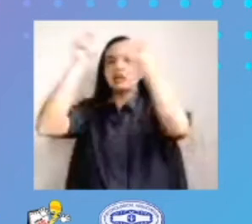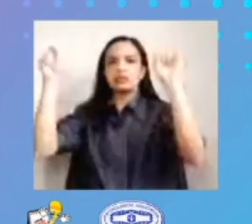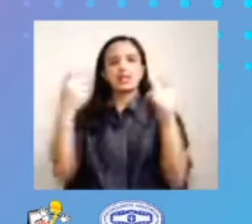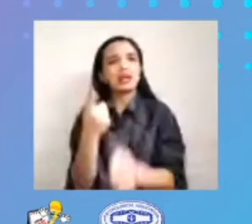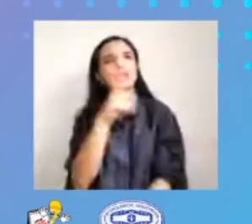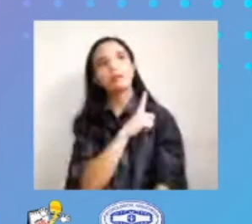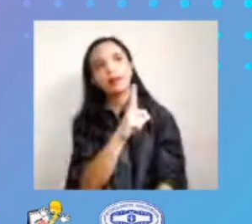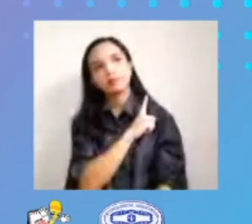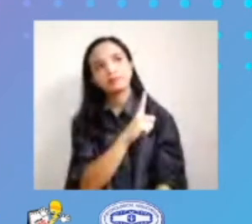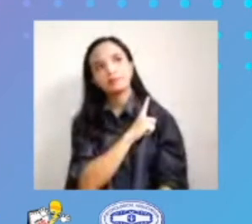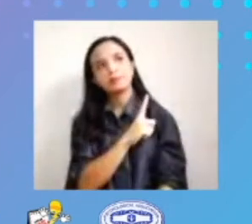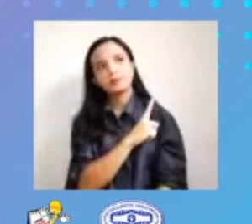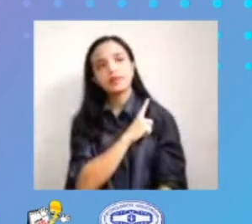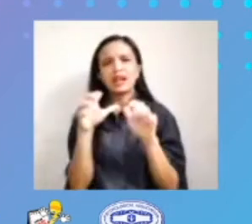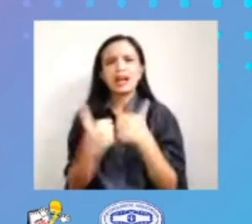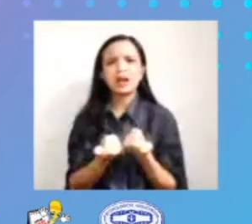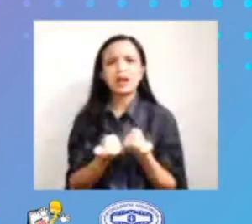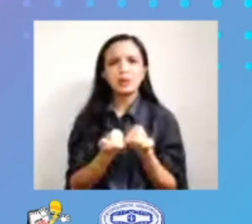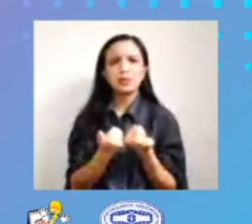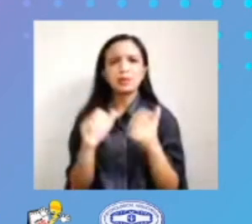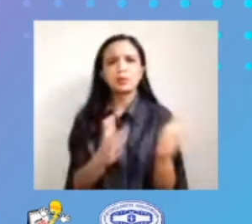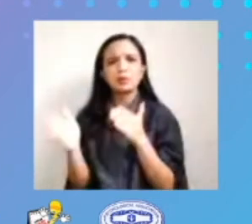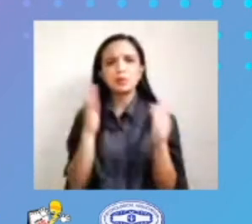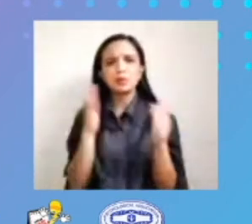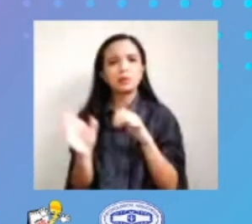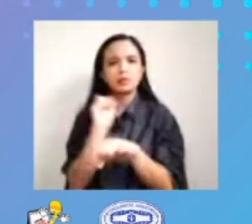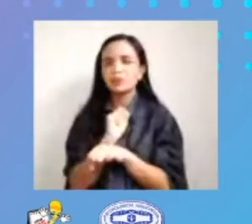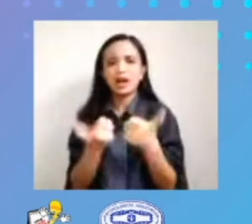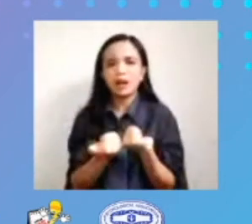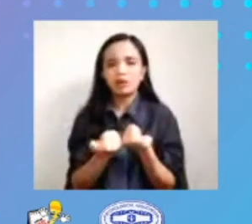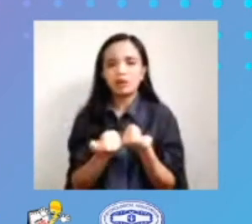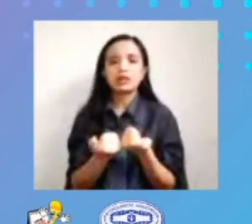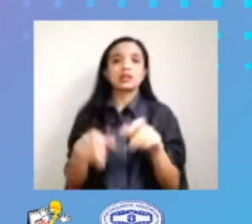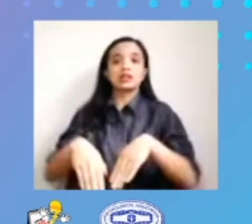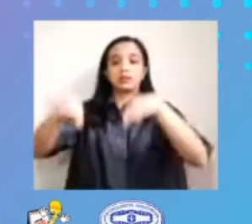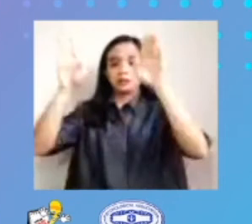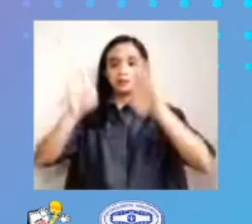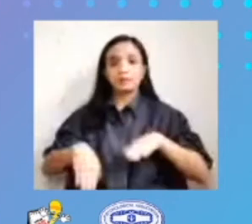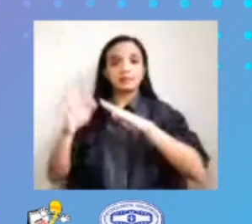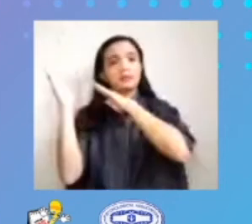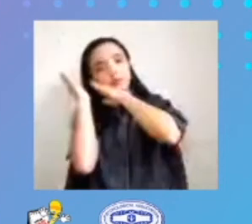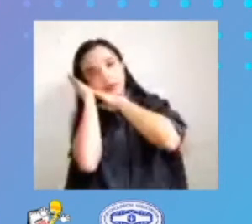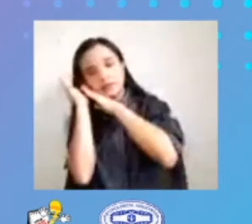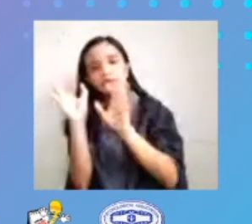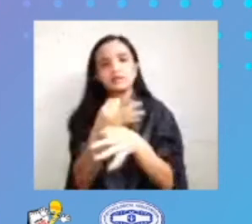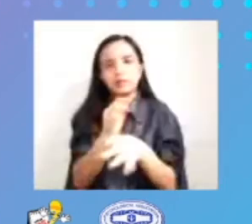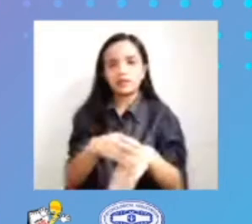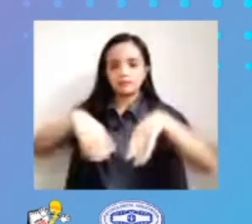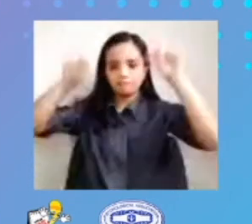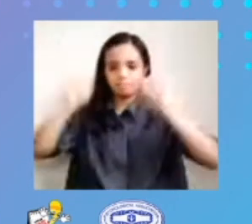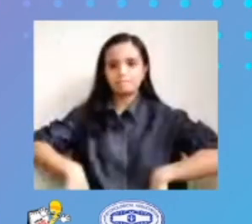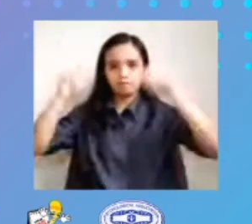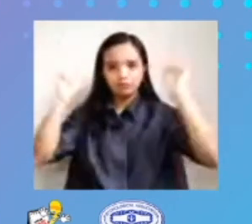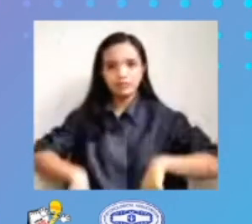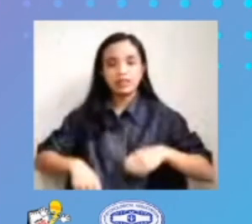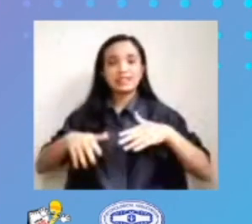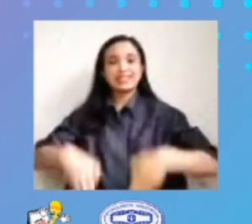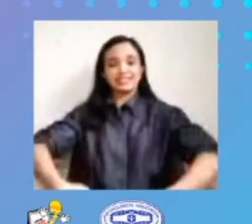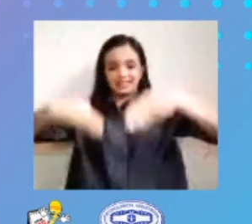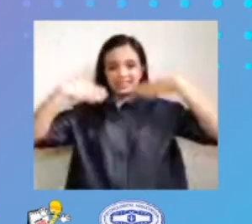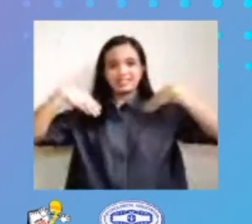nagsisecrete yung ating brain ng mga exhibitors, no? Yung mga neurotransmitters, hormones that will enable you to think